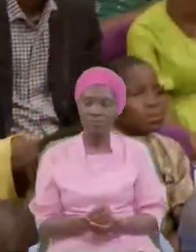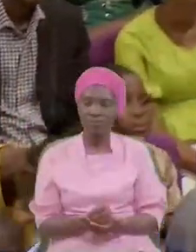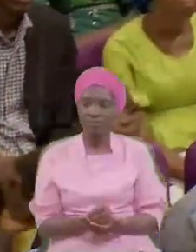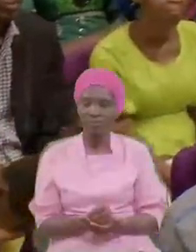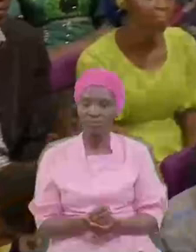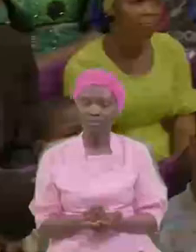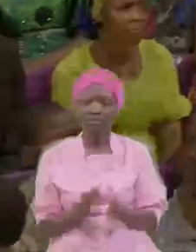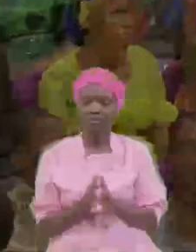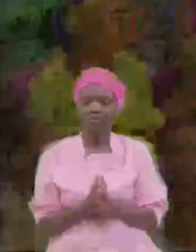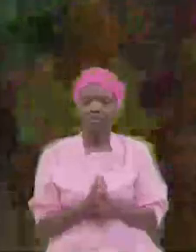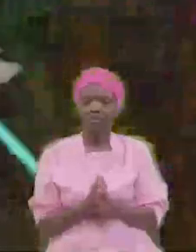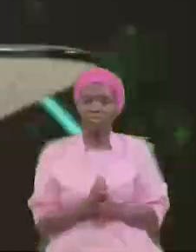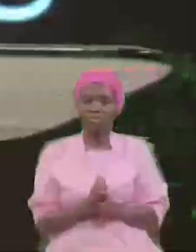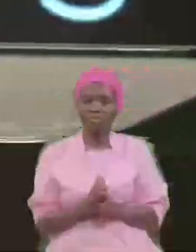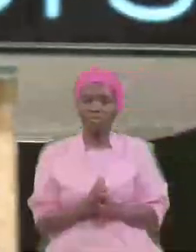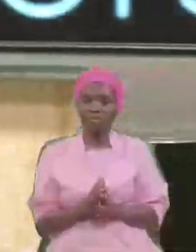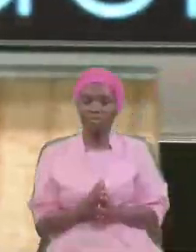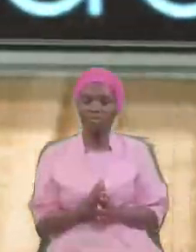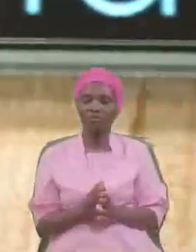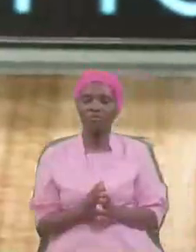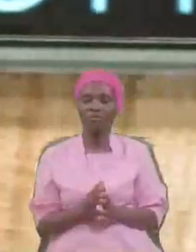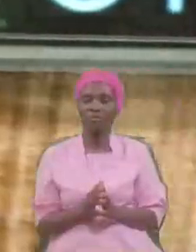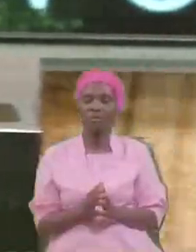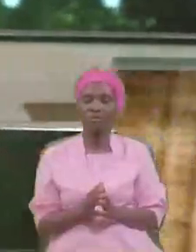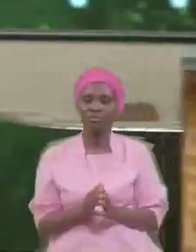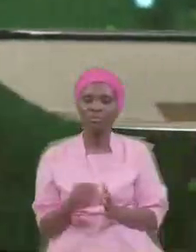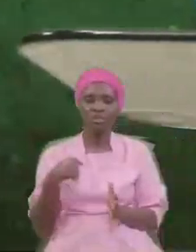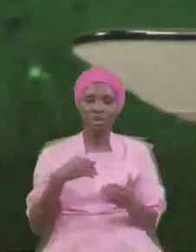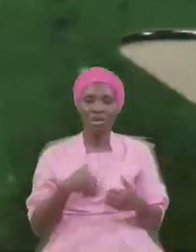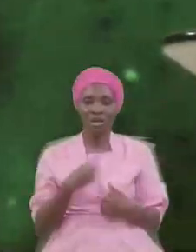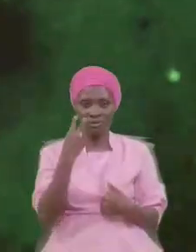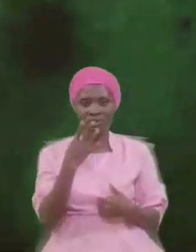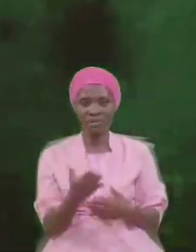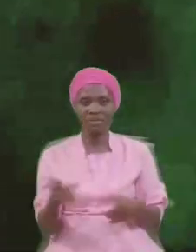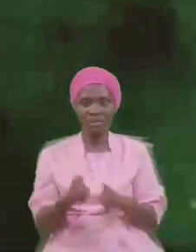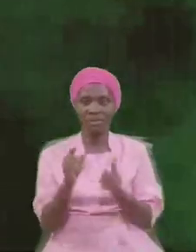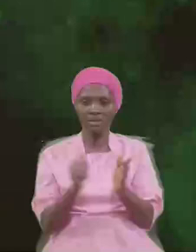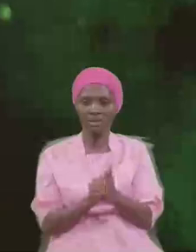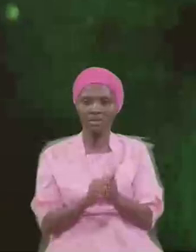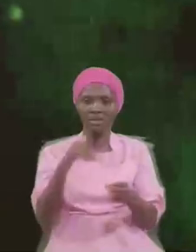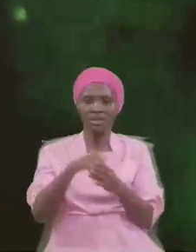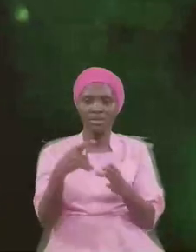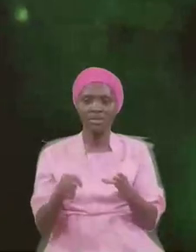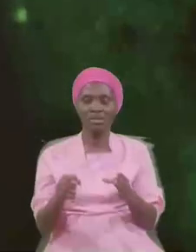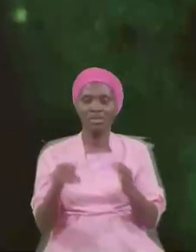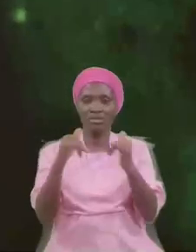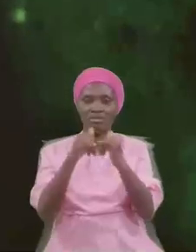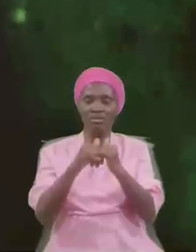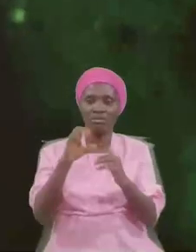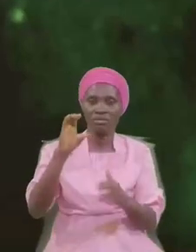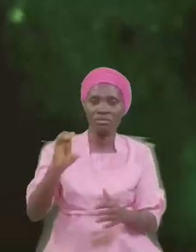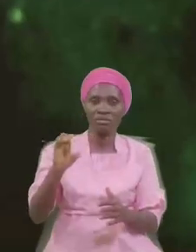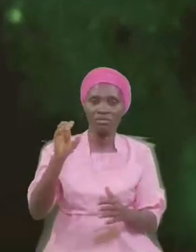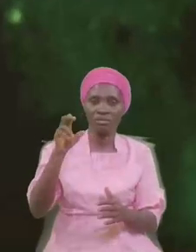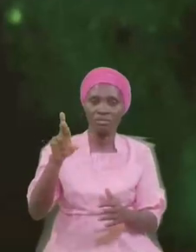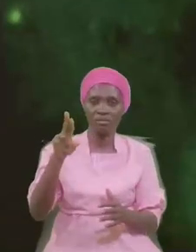Et on voit des choses comme ça. Nous voici. On était à la croisade. Et puis, voici à